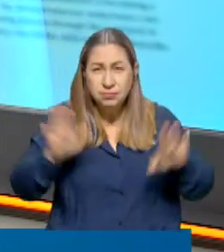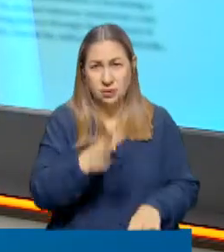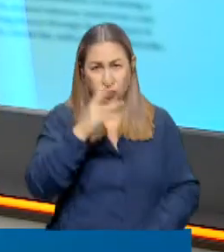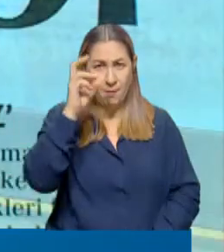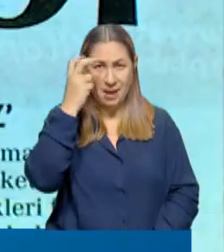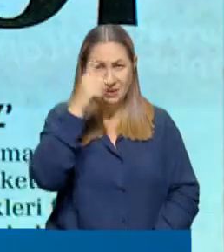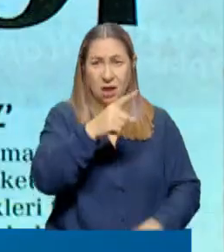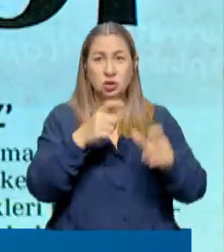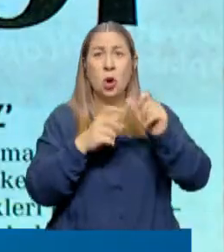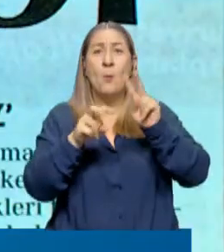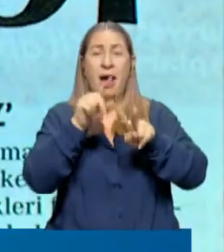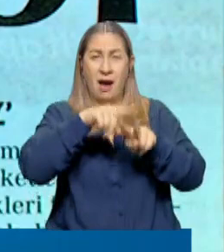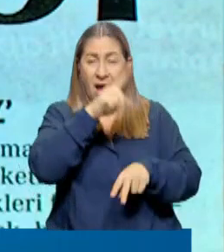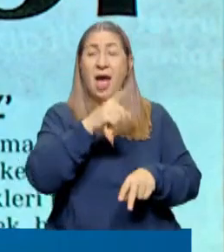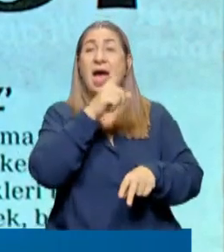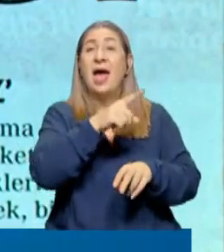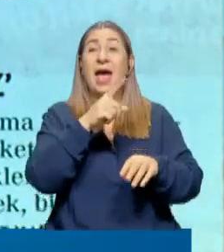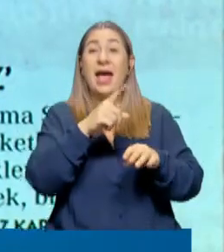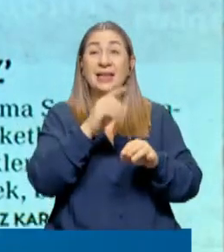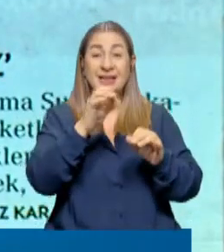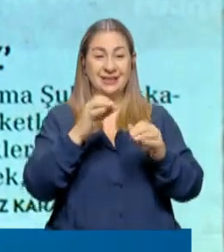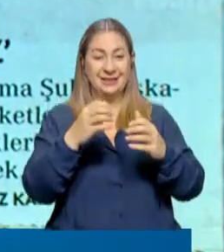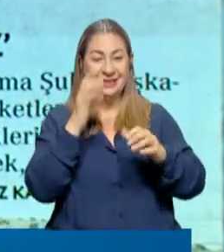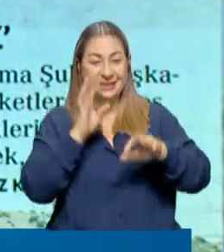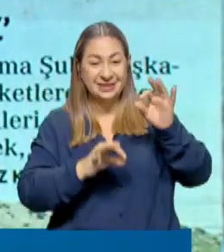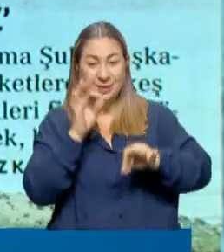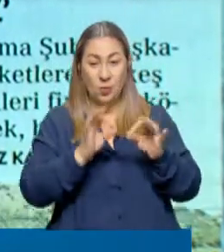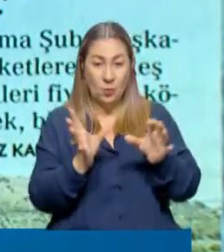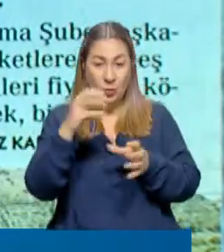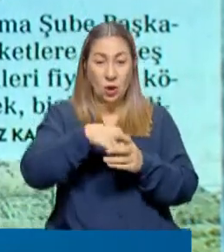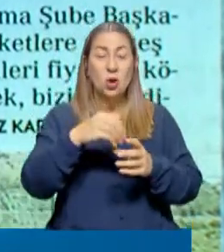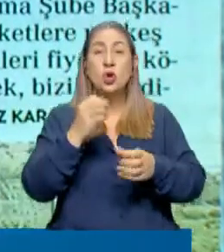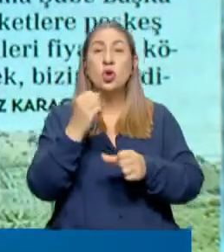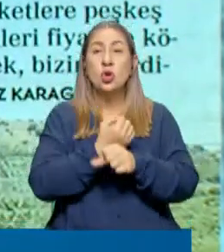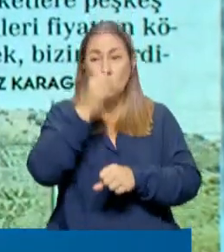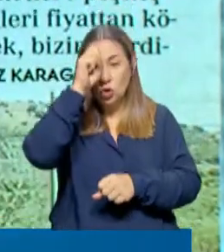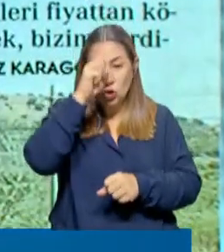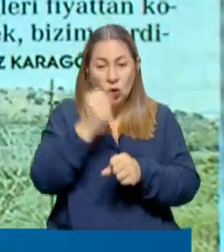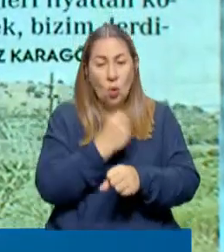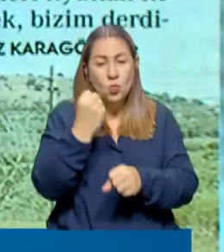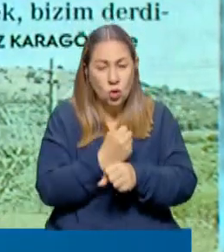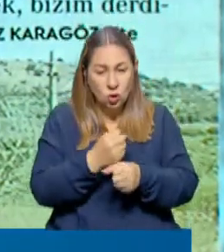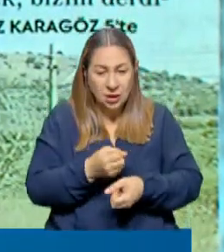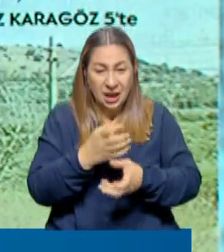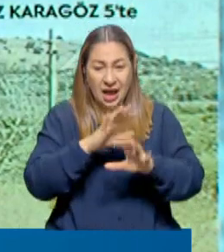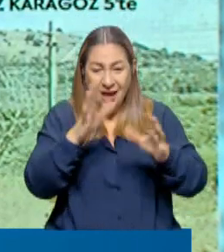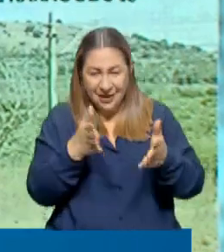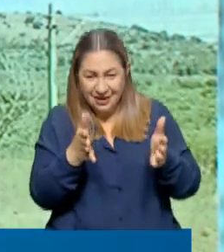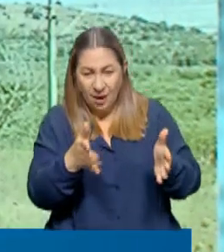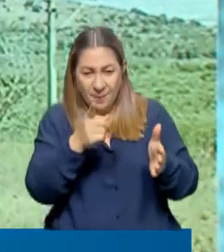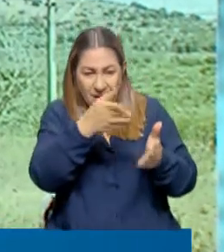Manisa'da, Soma'da, Soma Ege Linyitleri incelemesi bünyesinde kömür üretimi yapılan Açık Ocak bölgesinin bir